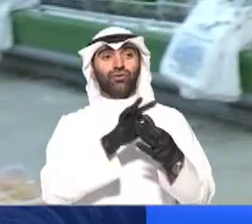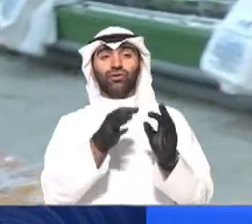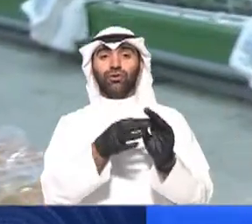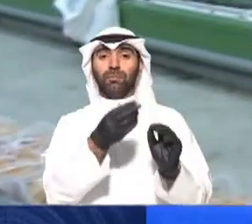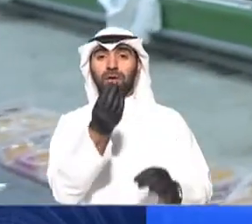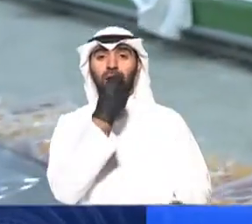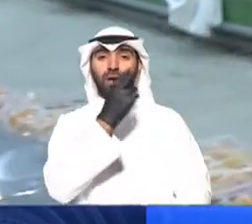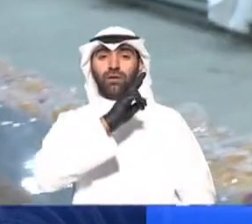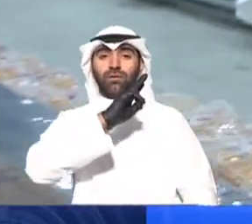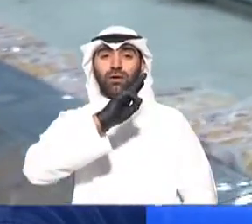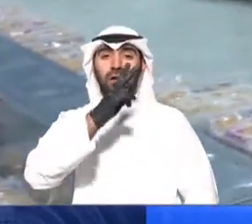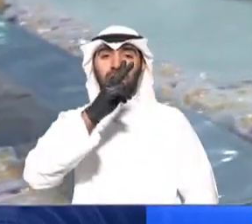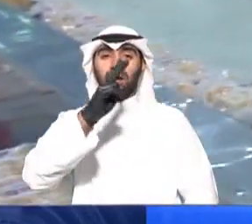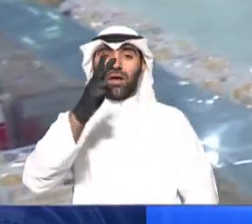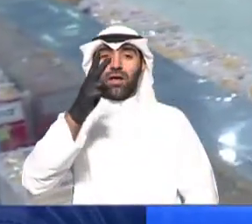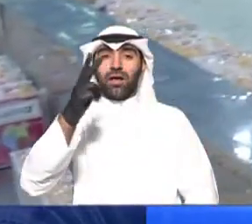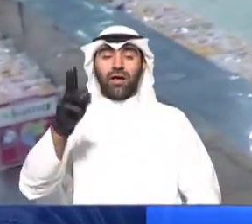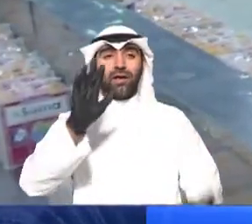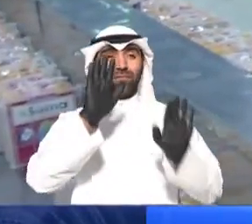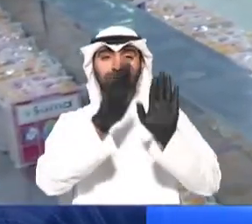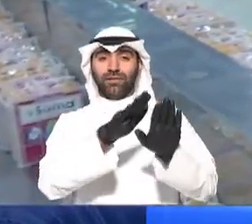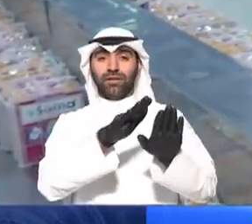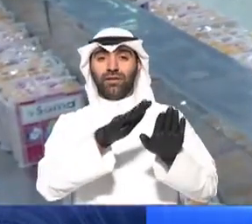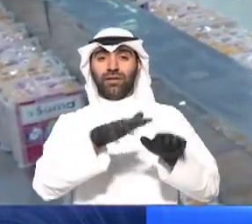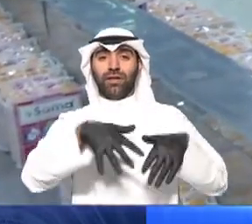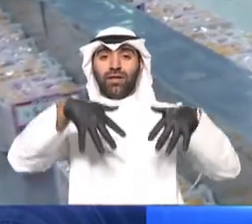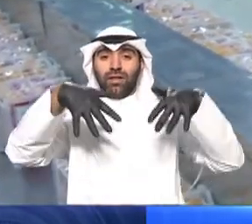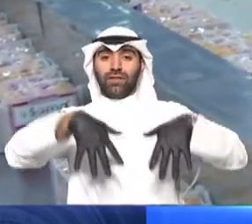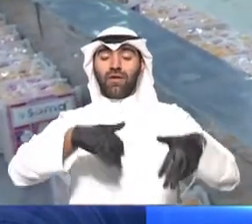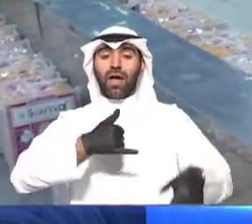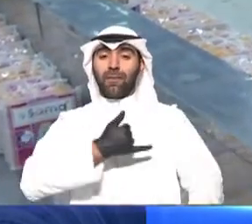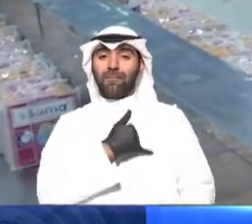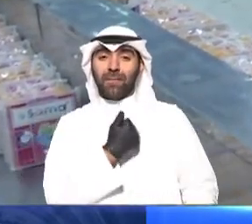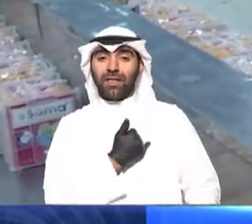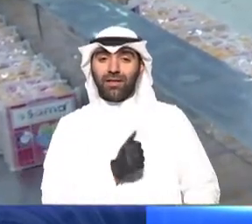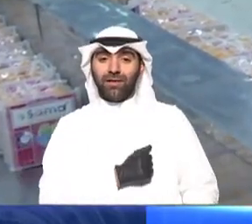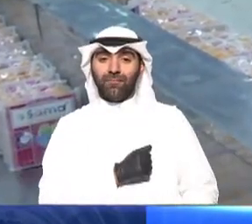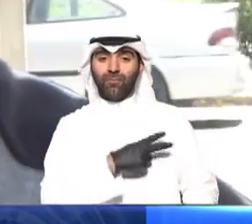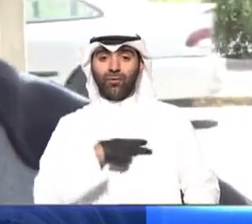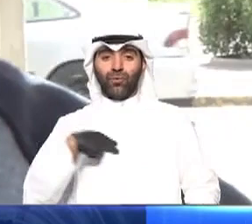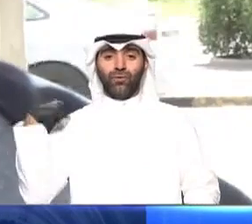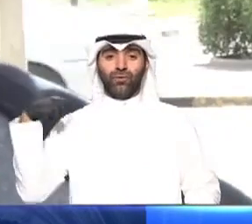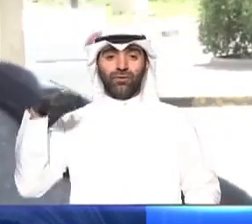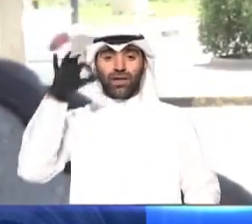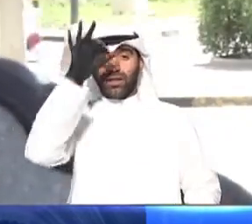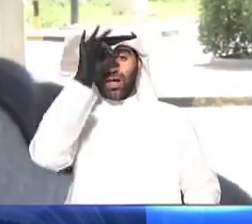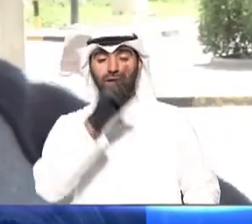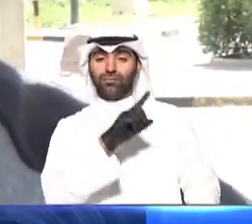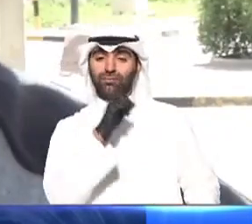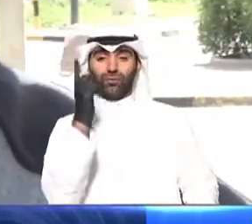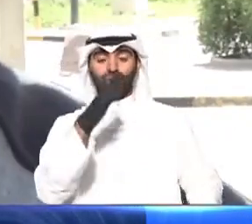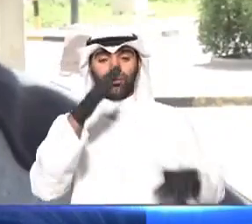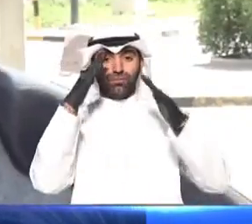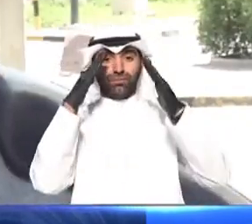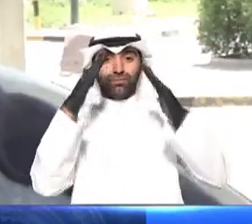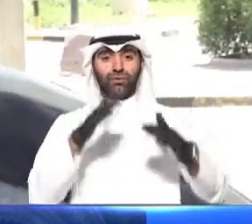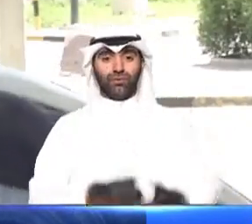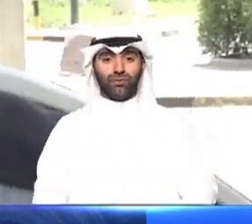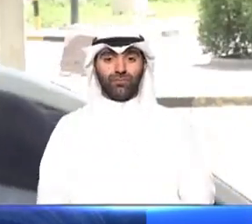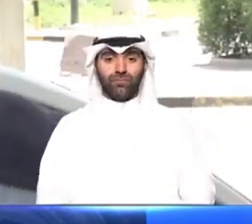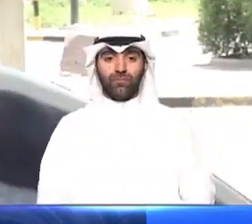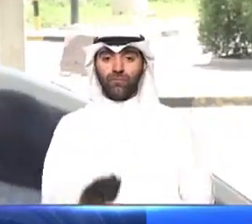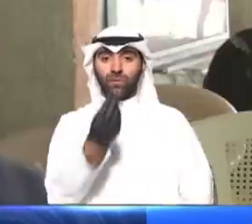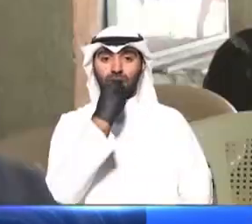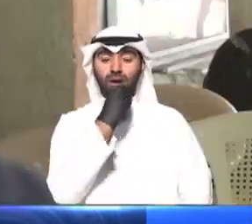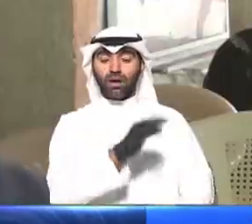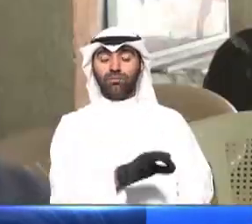جميع قطاعات الدولة متمثلة بالدفاع المدني والداخلية وغيرها من القطاعات. السلع كلها متوفرة تماما، يعني مفيش